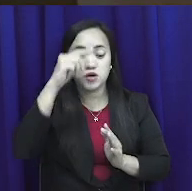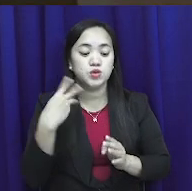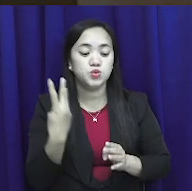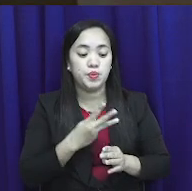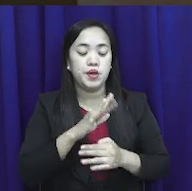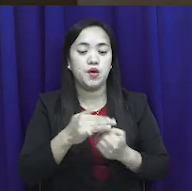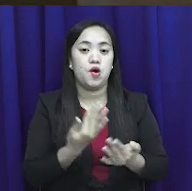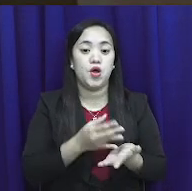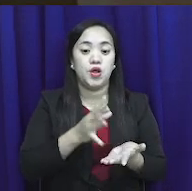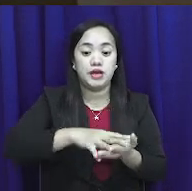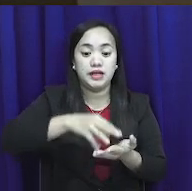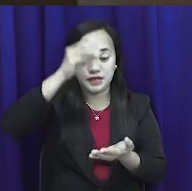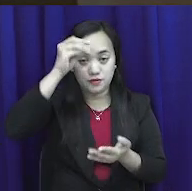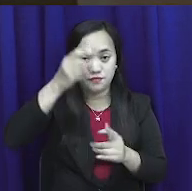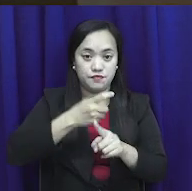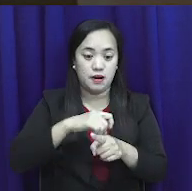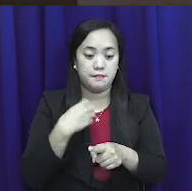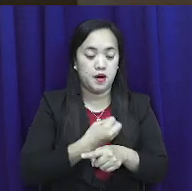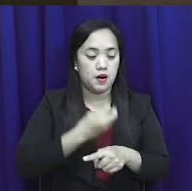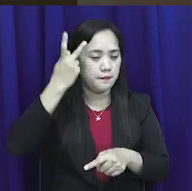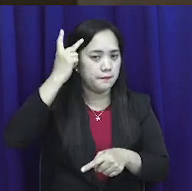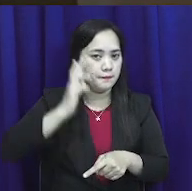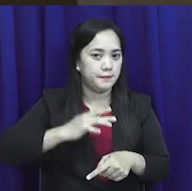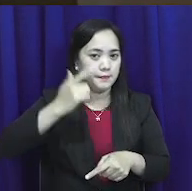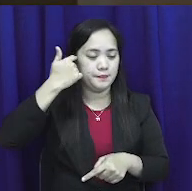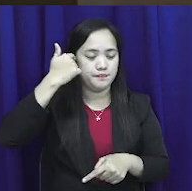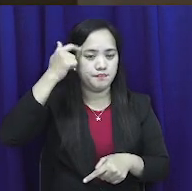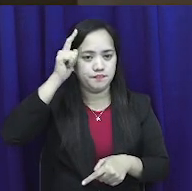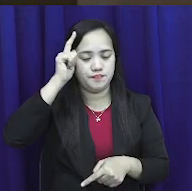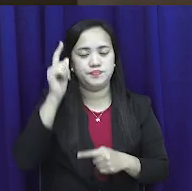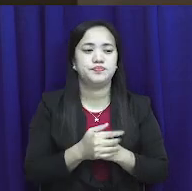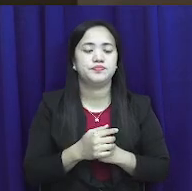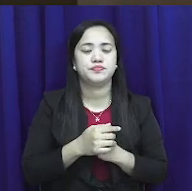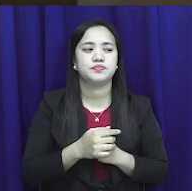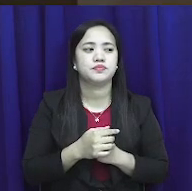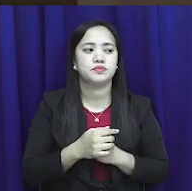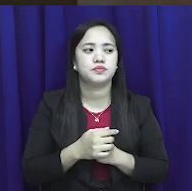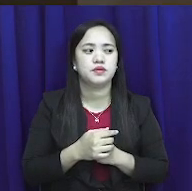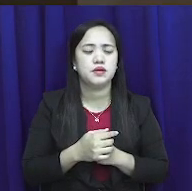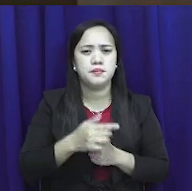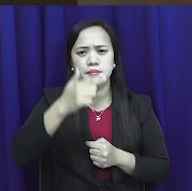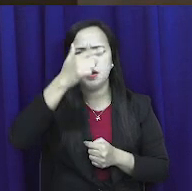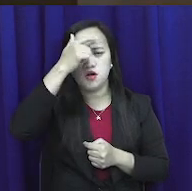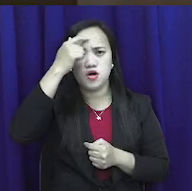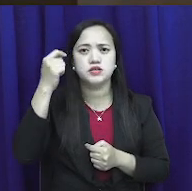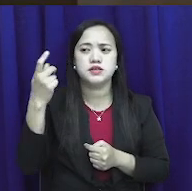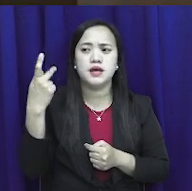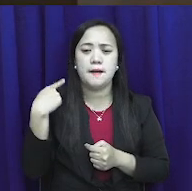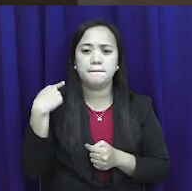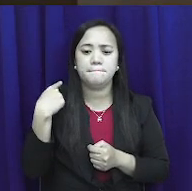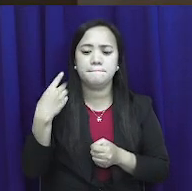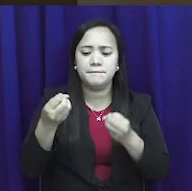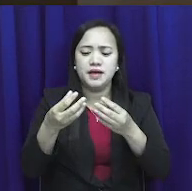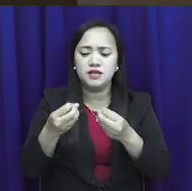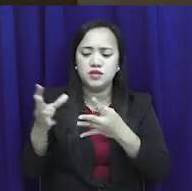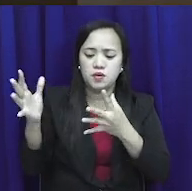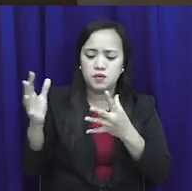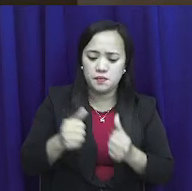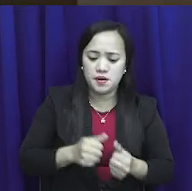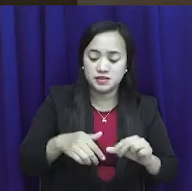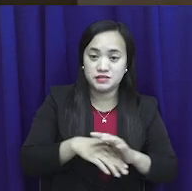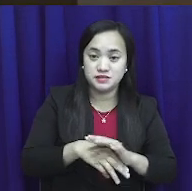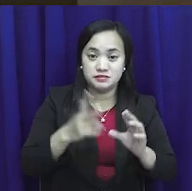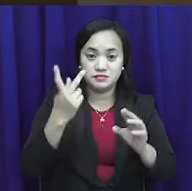tinuturo sa atin ito e we have to apply fathers katul binanggit ni Ma'am cja of course may mga gusto kayo na ano eh ' ba sa bahay